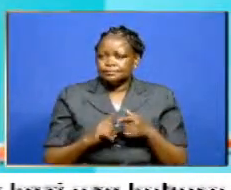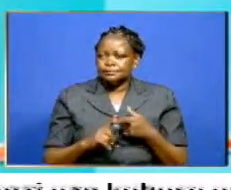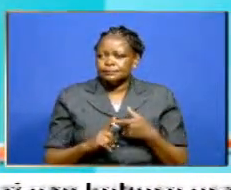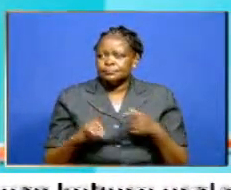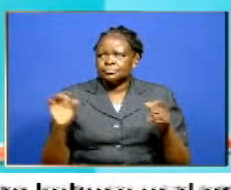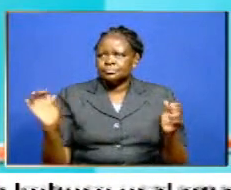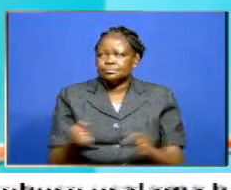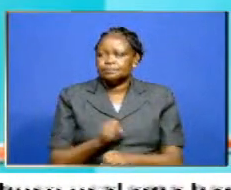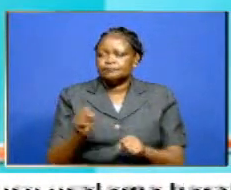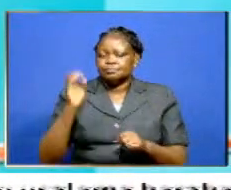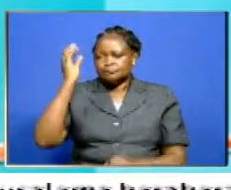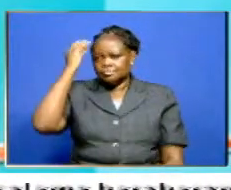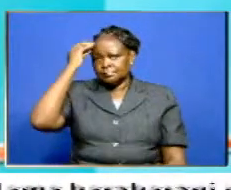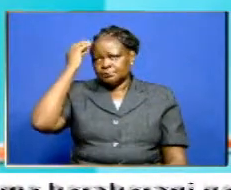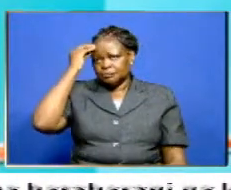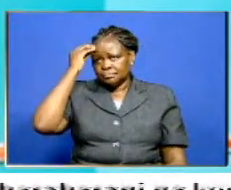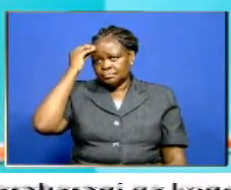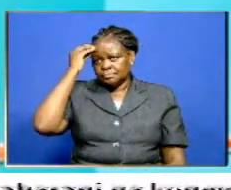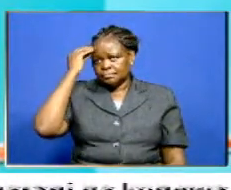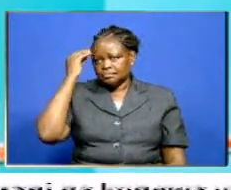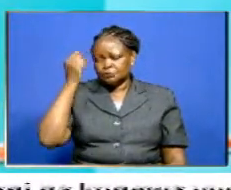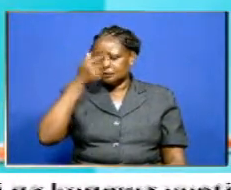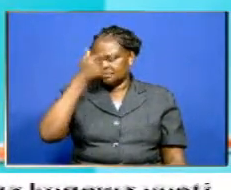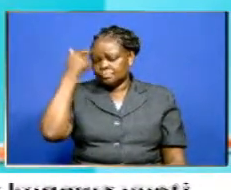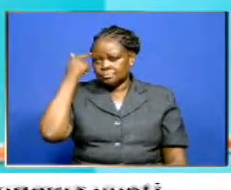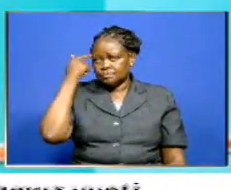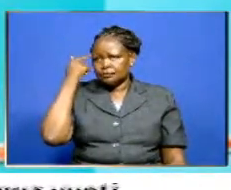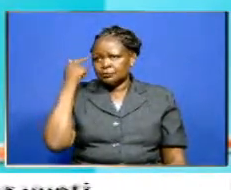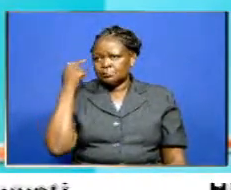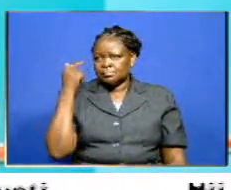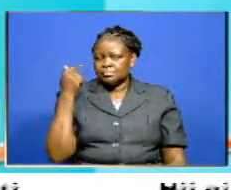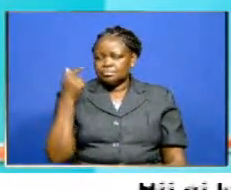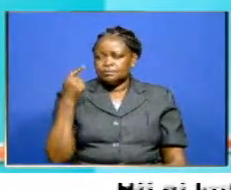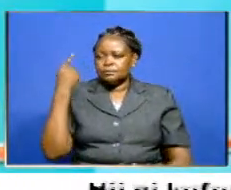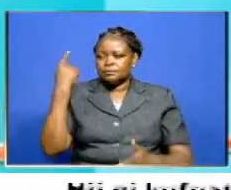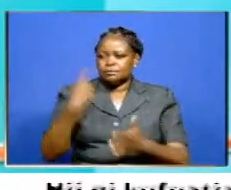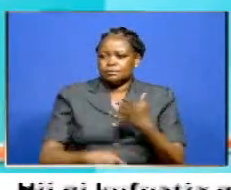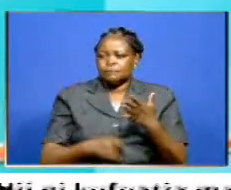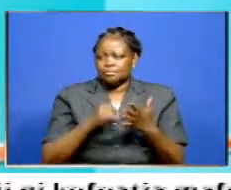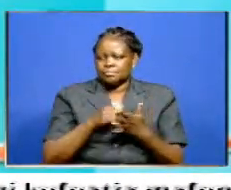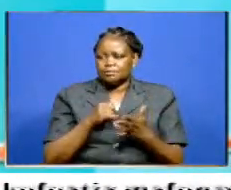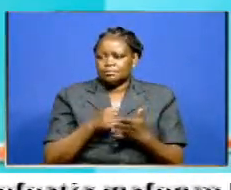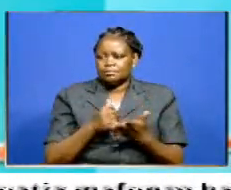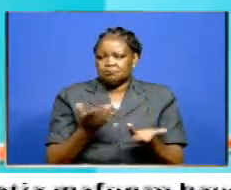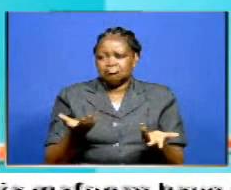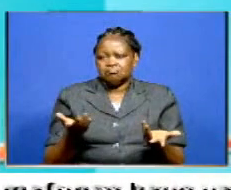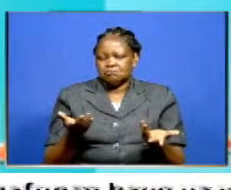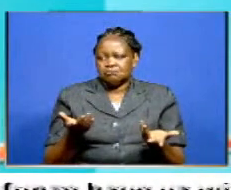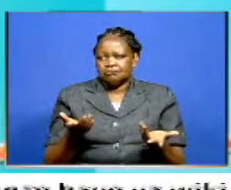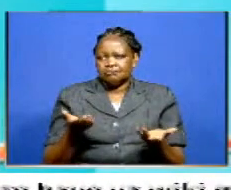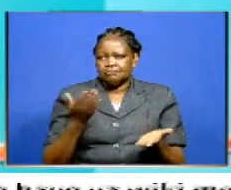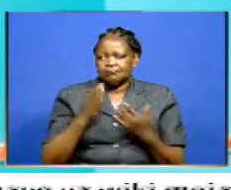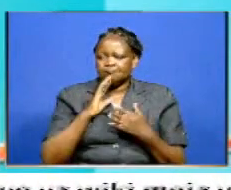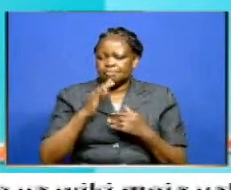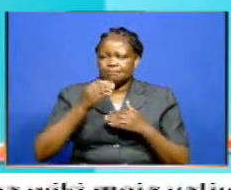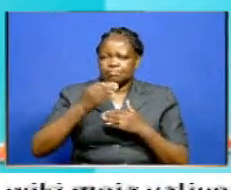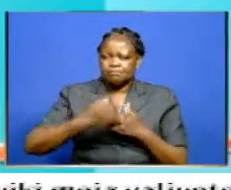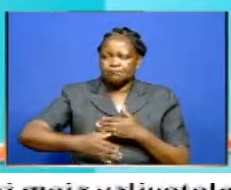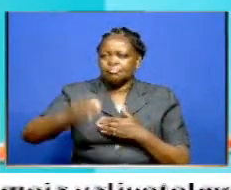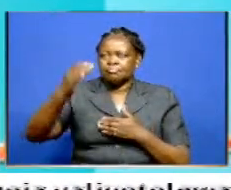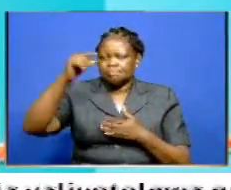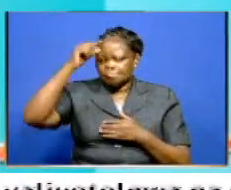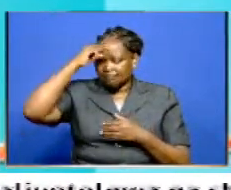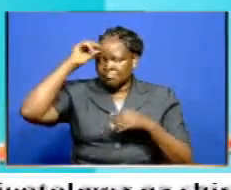uwezi pata masomo ya juu kwa sababu ya gharama ile ambayo inakuja nayo. So maybe moving forward serikali